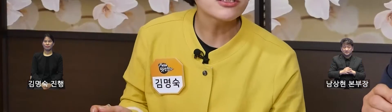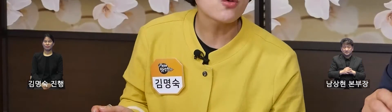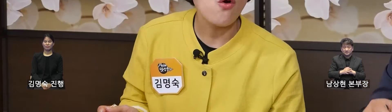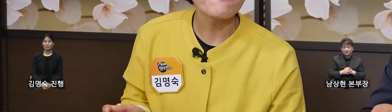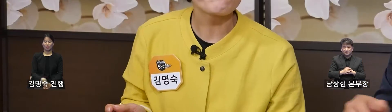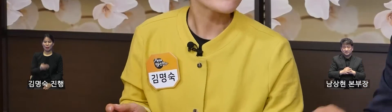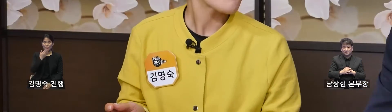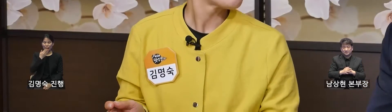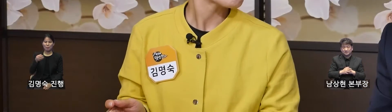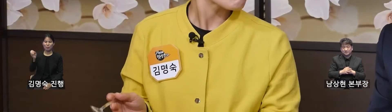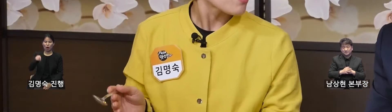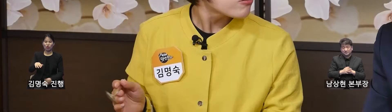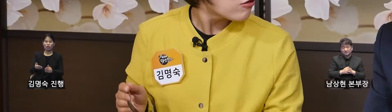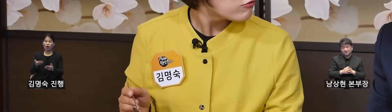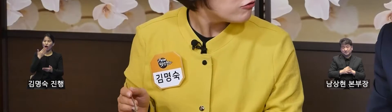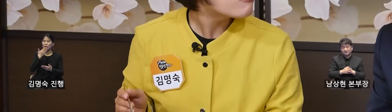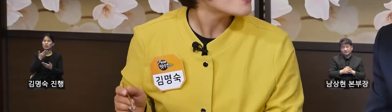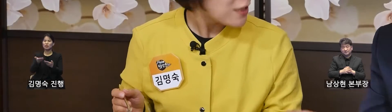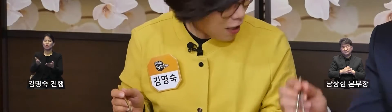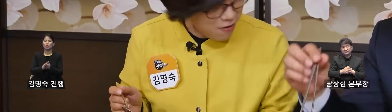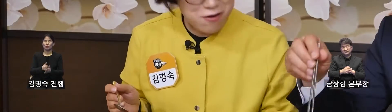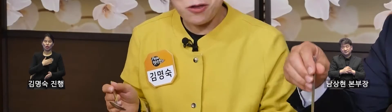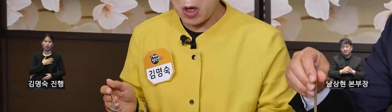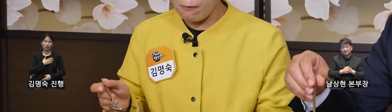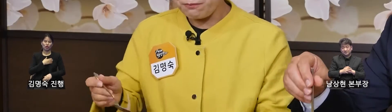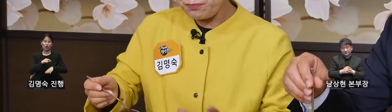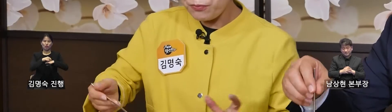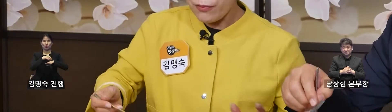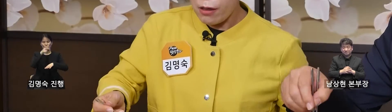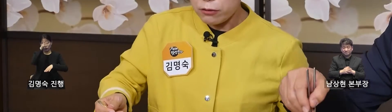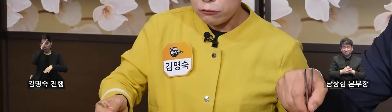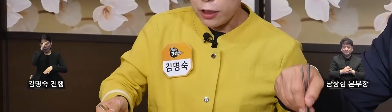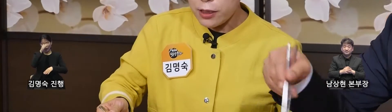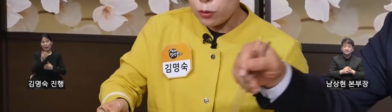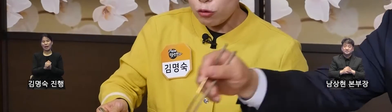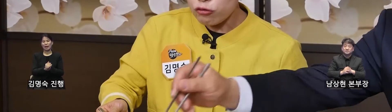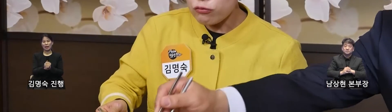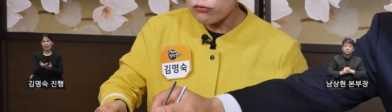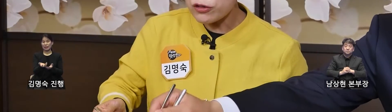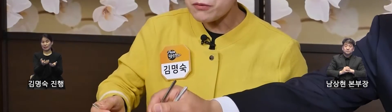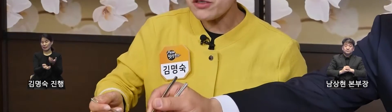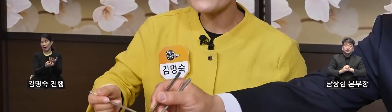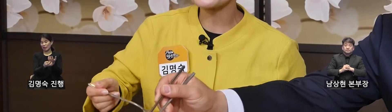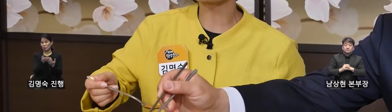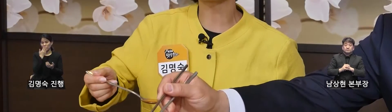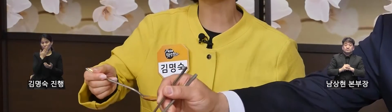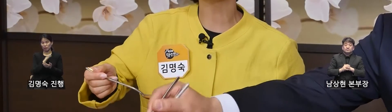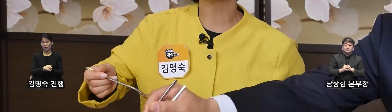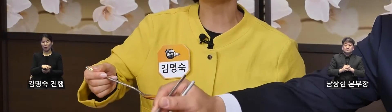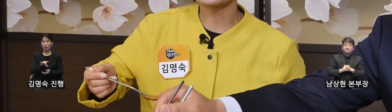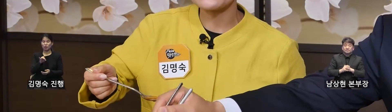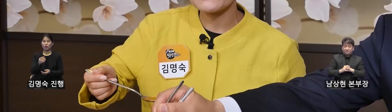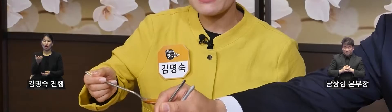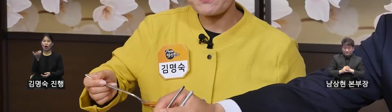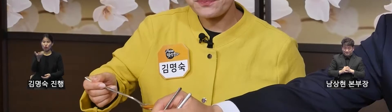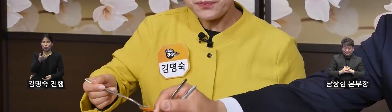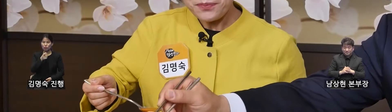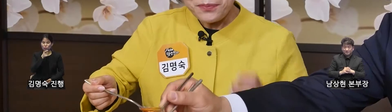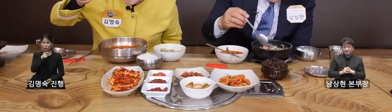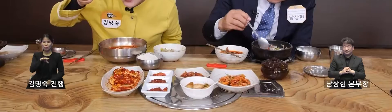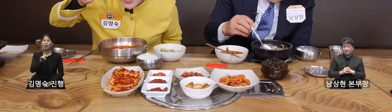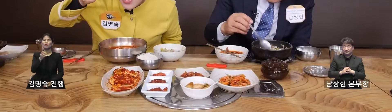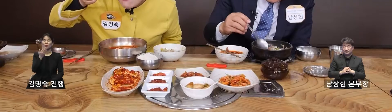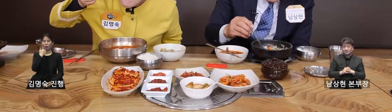말아서 드시고. 네. 저는 육개장. 네. 육개장도 국물을 먼저 한번 먹어보도록 하겠습니다.